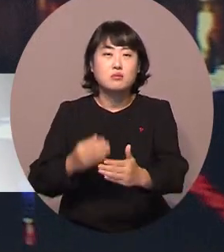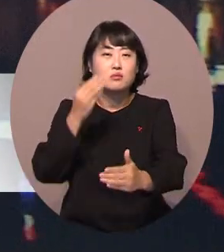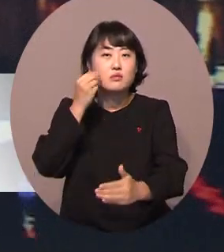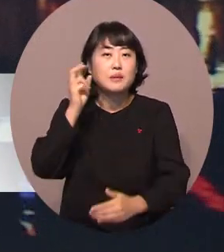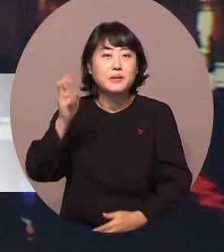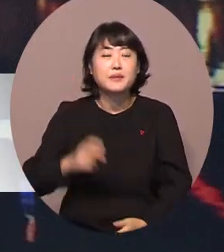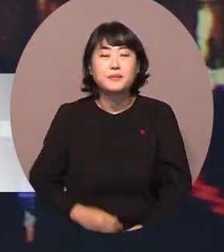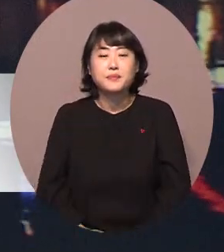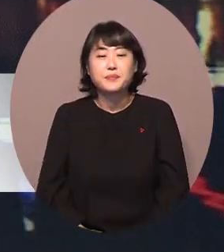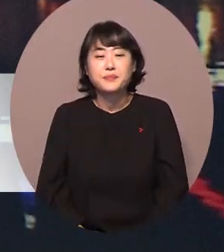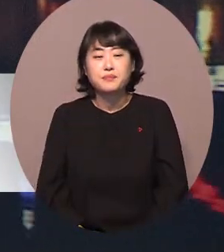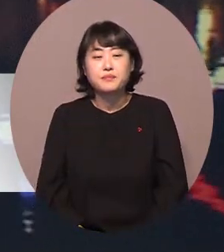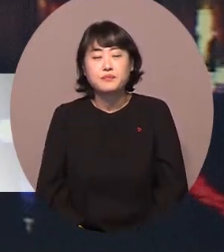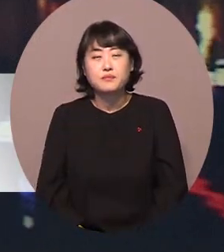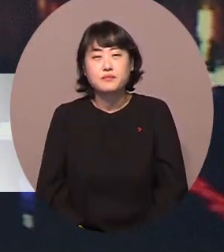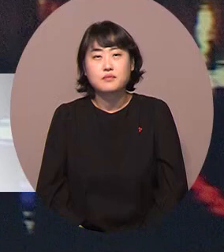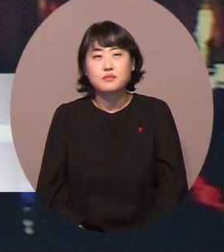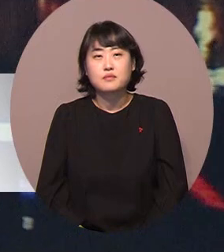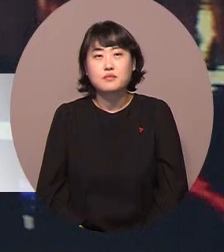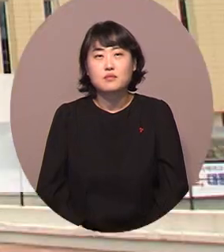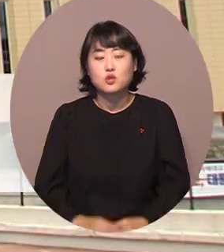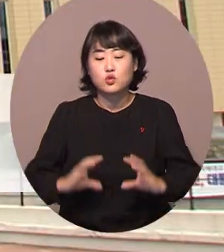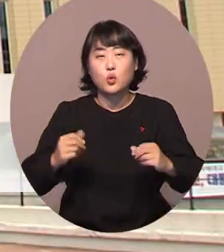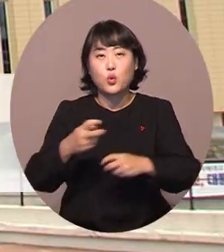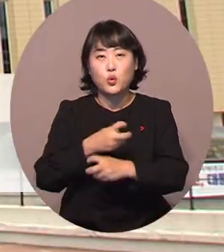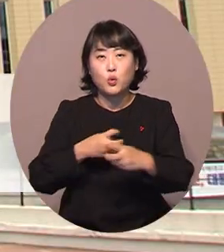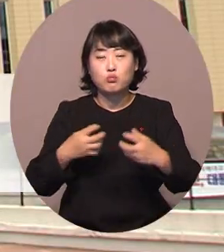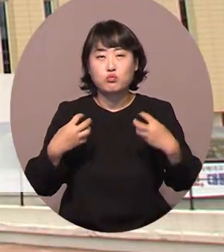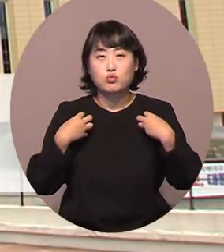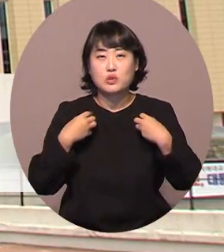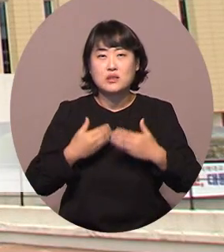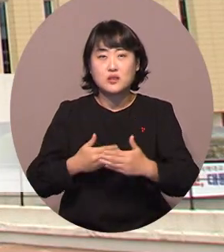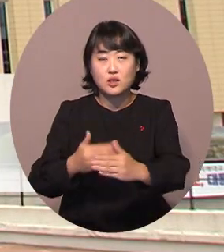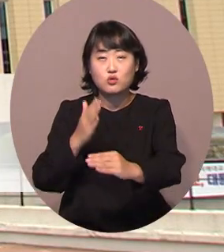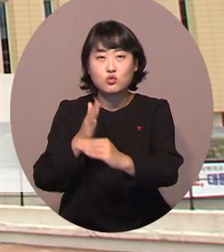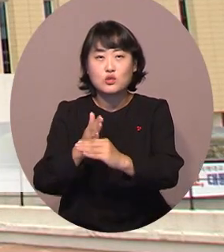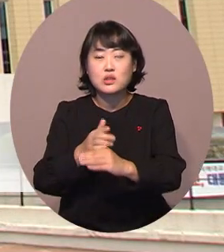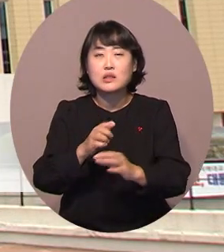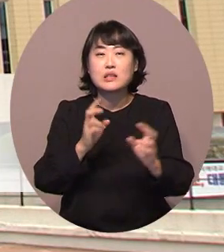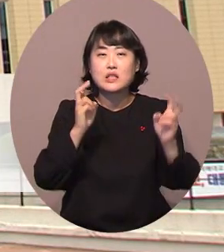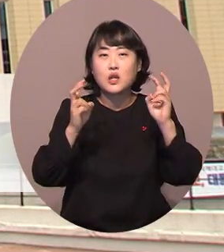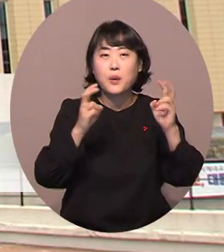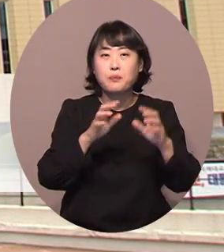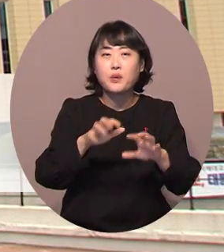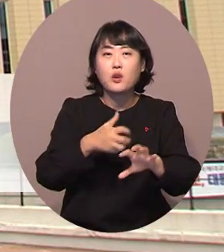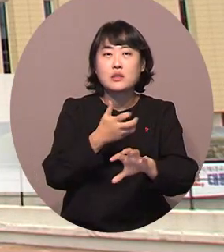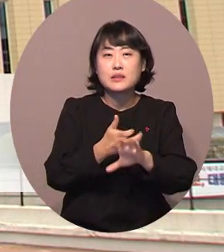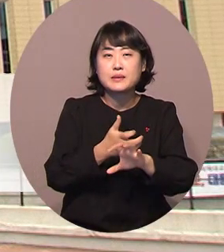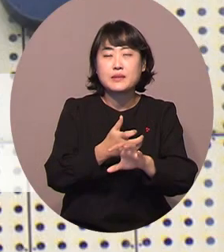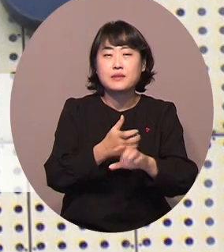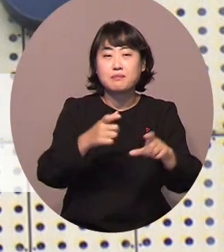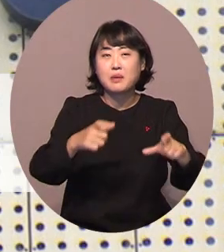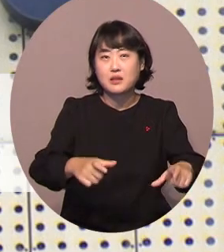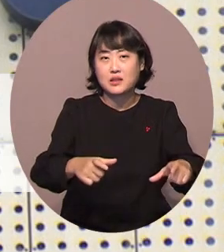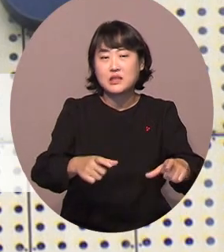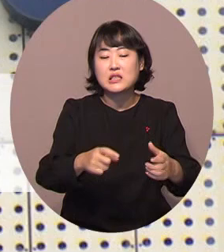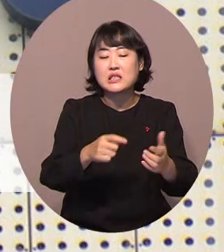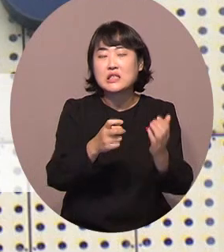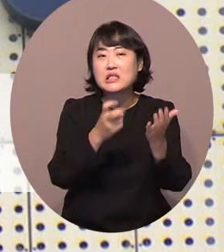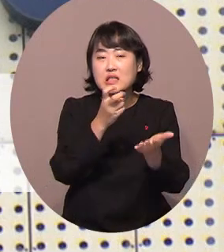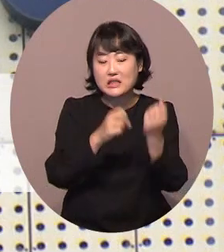전망입니다 개정하는 국토 교통부가 추진 중인 기업 혁신파크 선도 사업에 근거가 되는 법으로